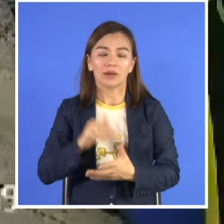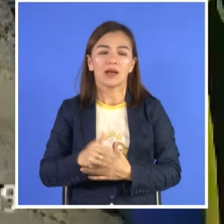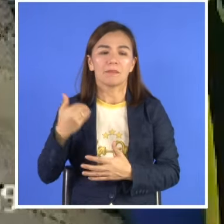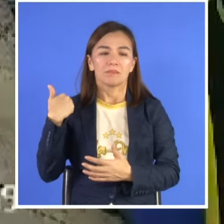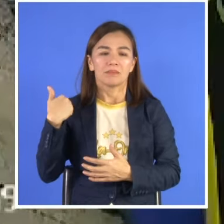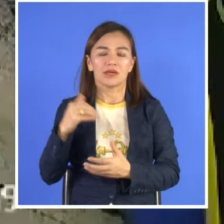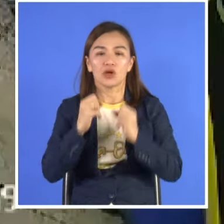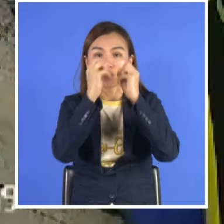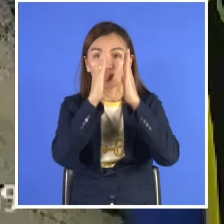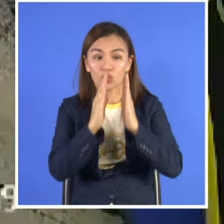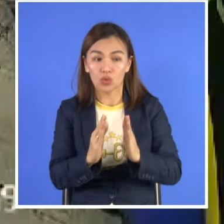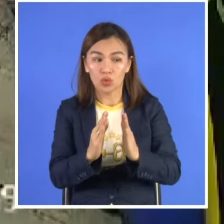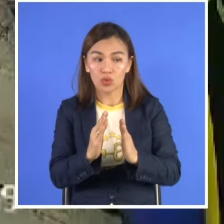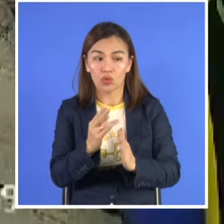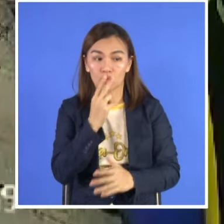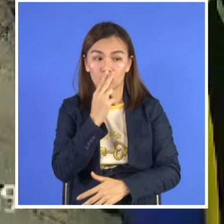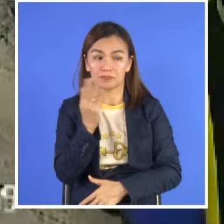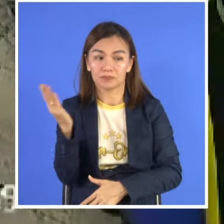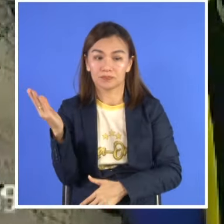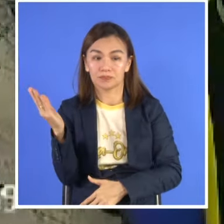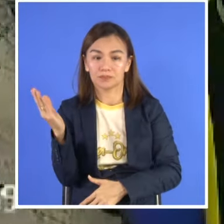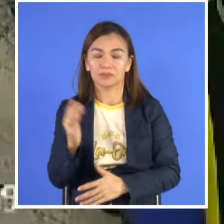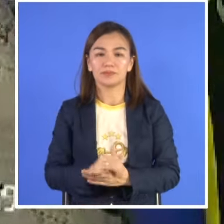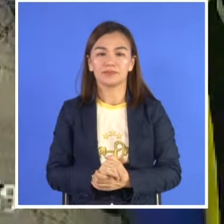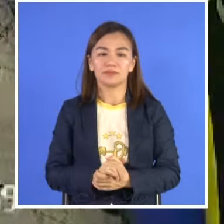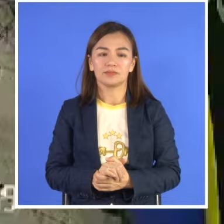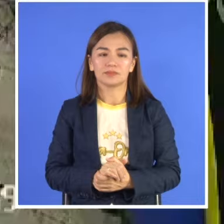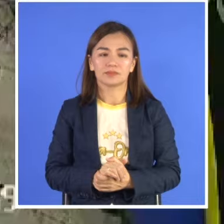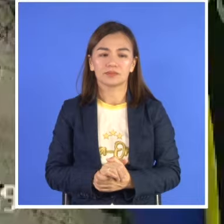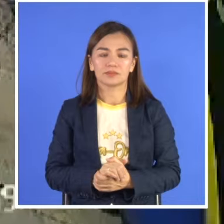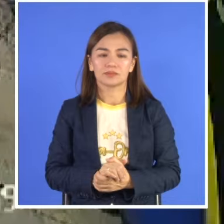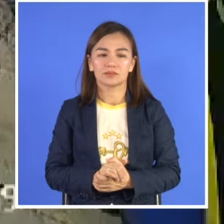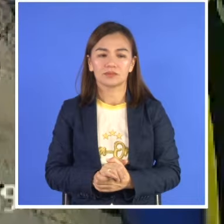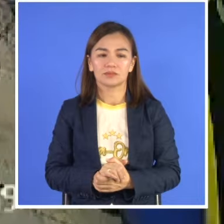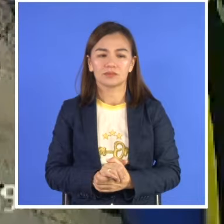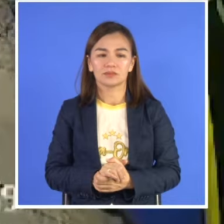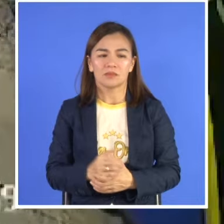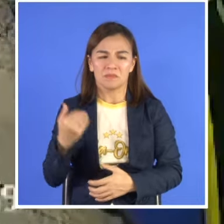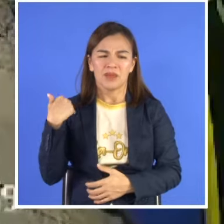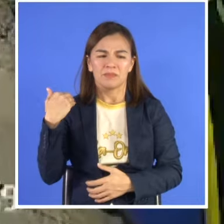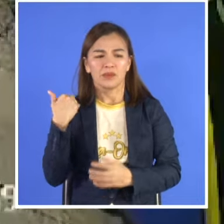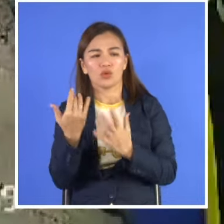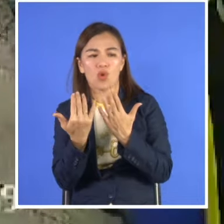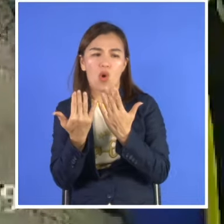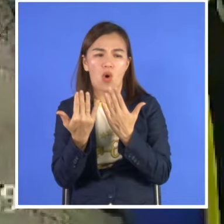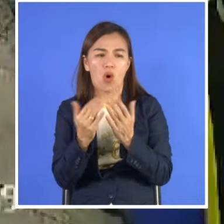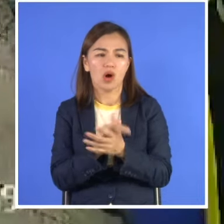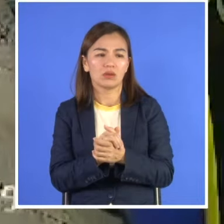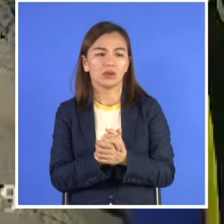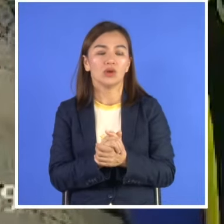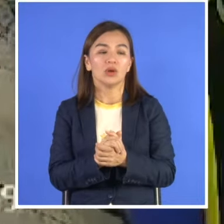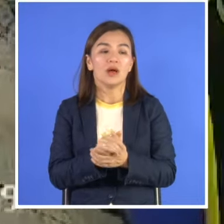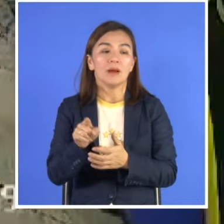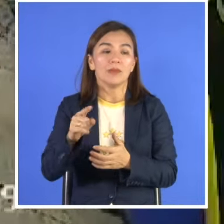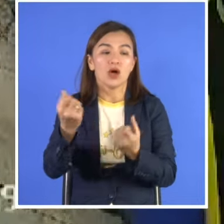ากครูติ๊กนะฮะนี่ภาพนี้นะเนี่ยนะฮะคู่กรณีเนี่ยนะครับเนี่ยรอจังหวะนะครับครูติ๊กเนี่ยนะครับเนี่ยจอด